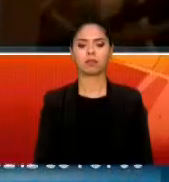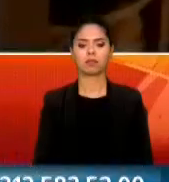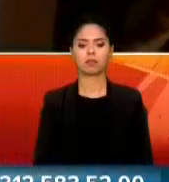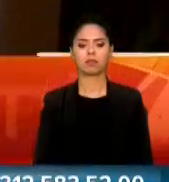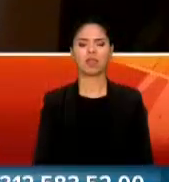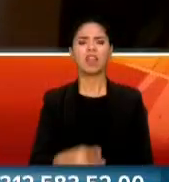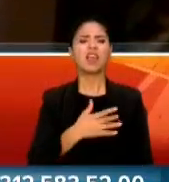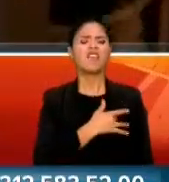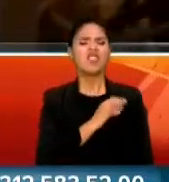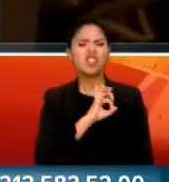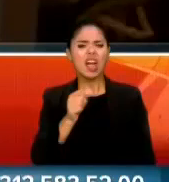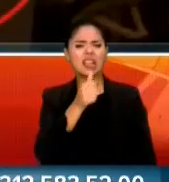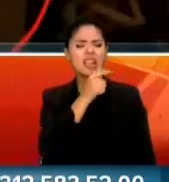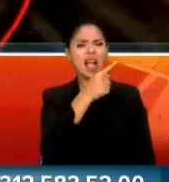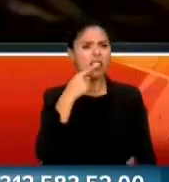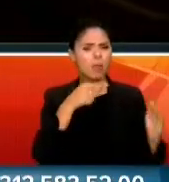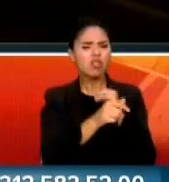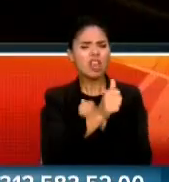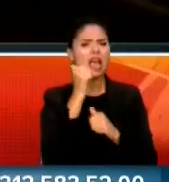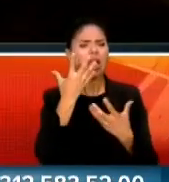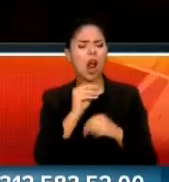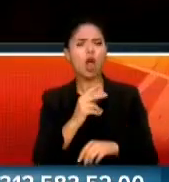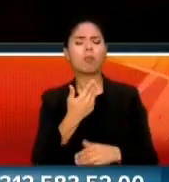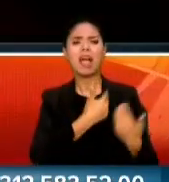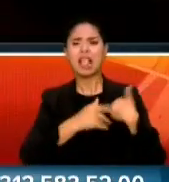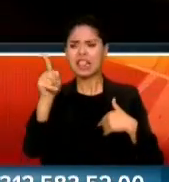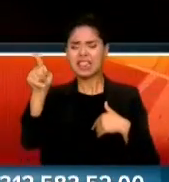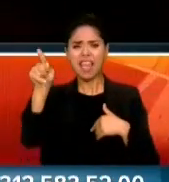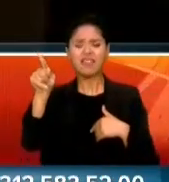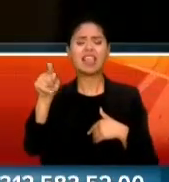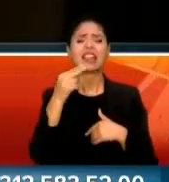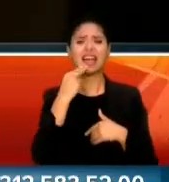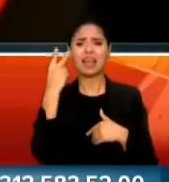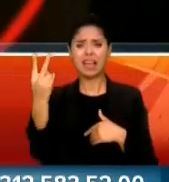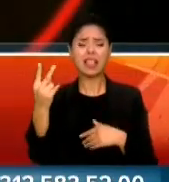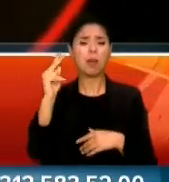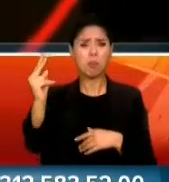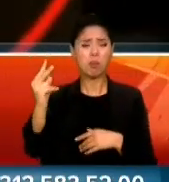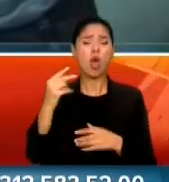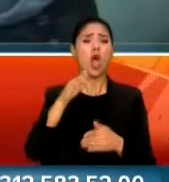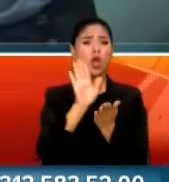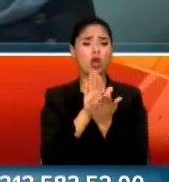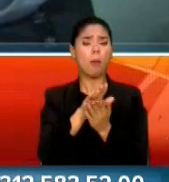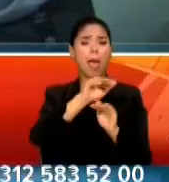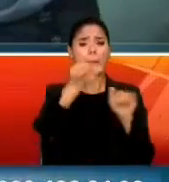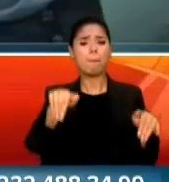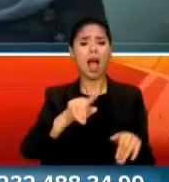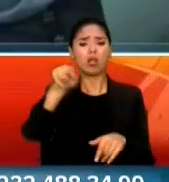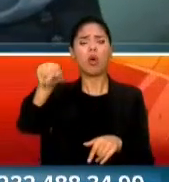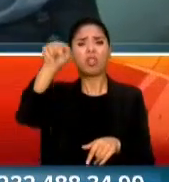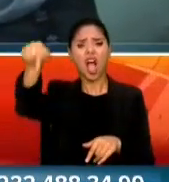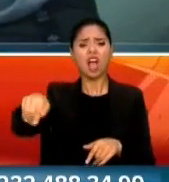başkanım? Cani adam şikayetini geri çekmeyen sevgilisinin köpeğini balkondan aşağı işte böyle attı.